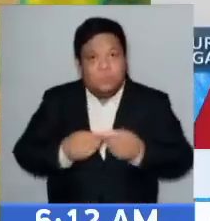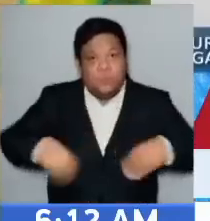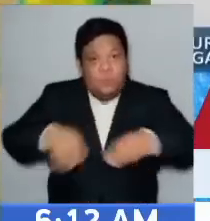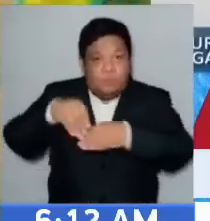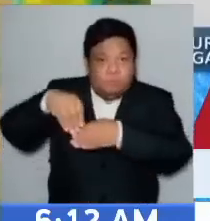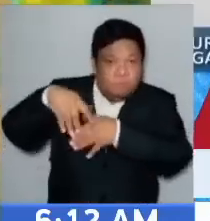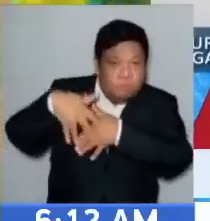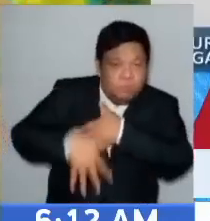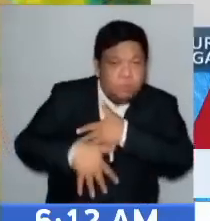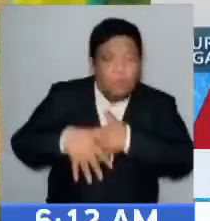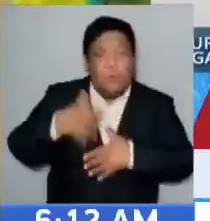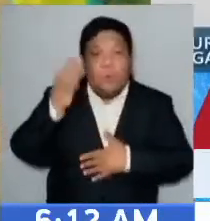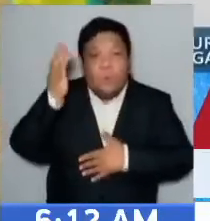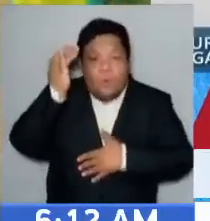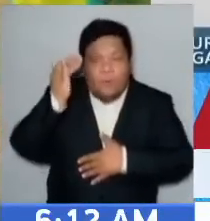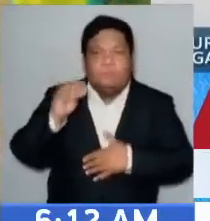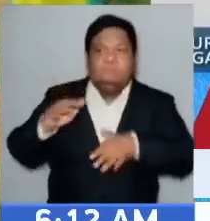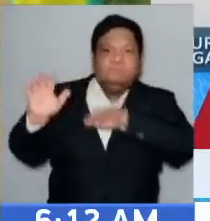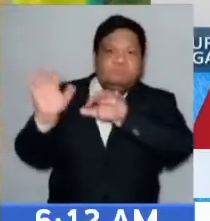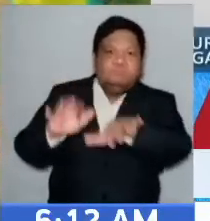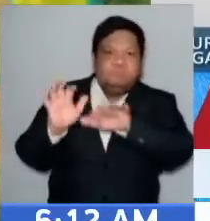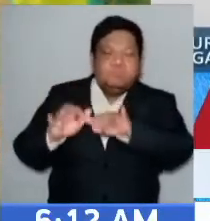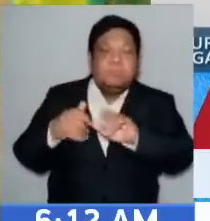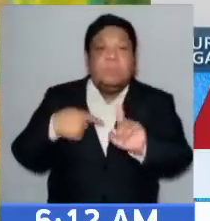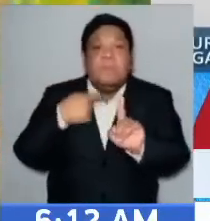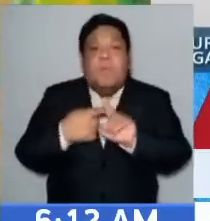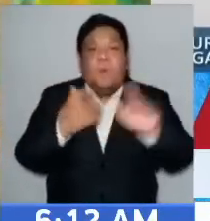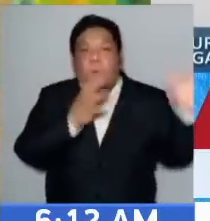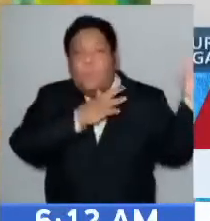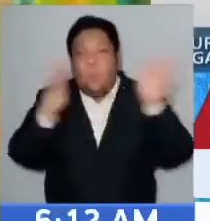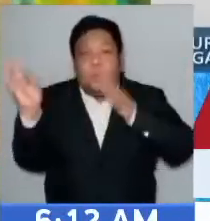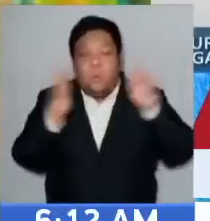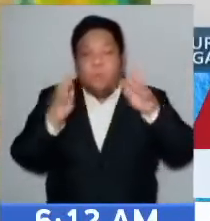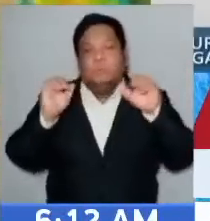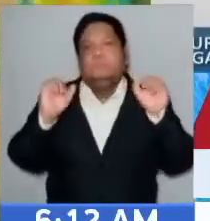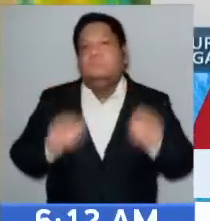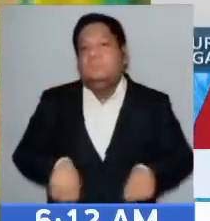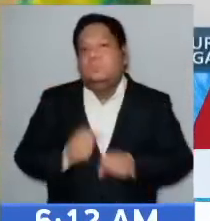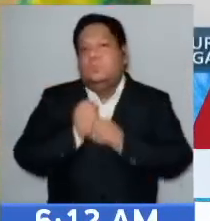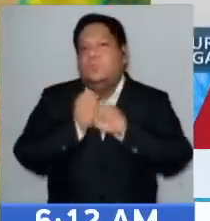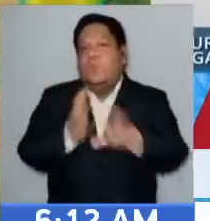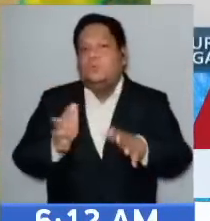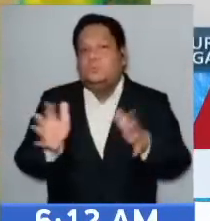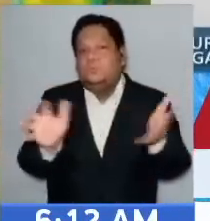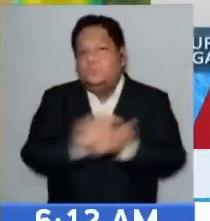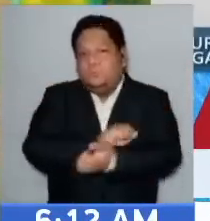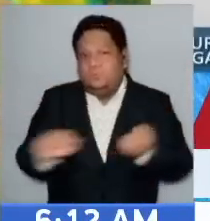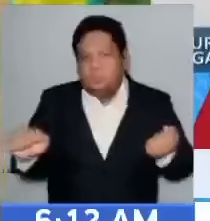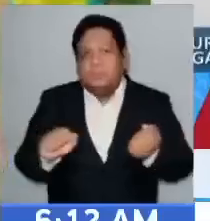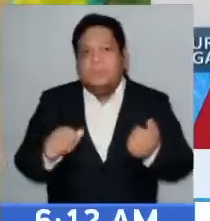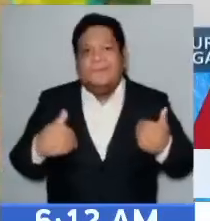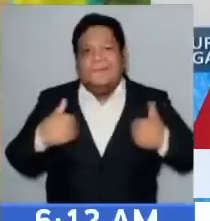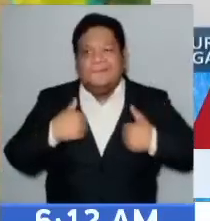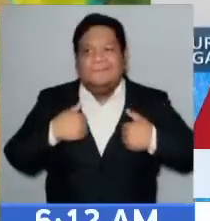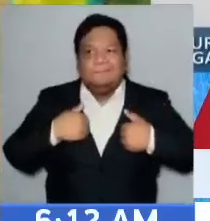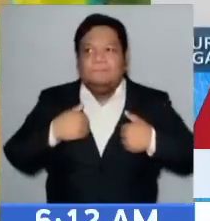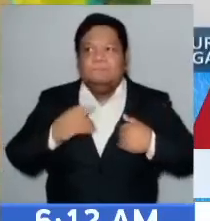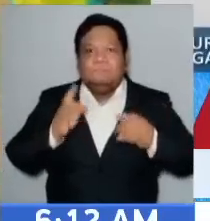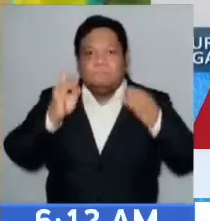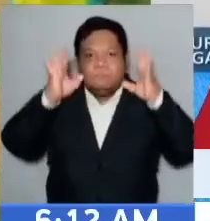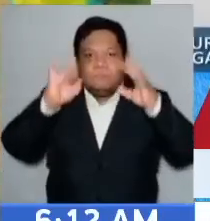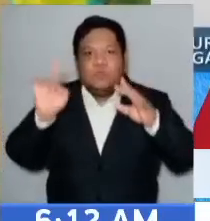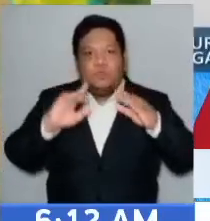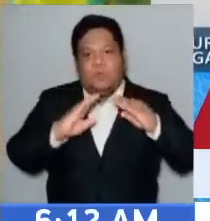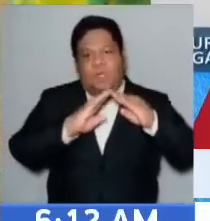ganun din sa malakas na hangin na pwedeng makasira ng mga ilang istruktura, yung mga tinatawag nating high-risk structures, yung mga bahay na gawa sa